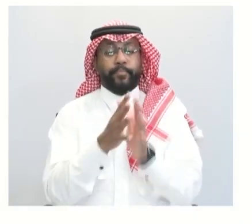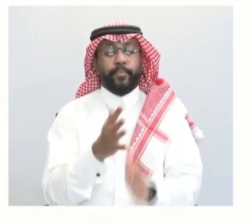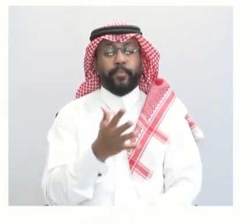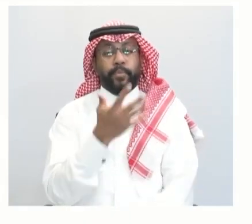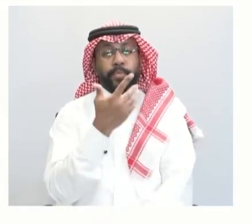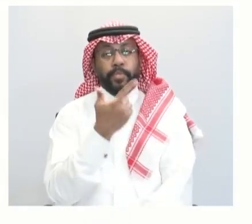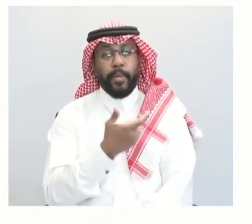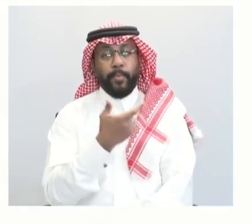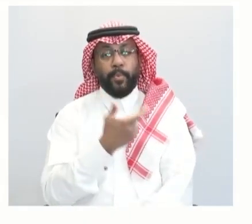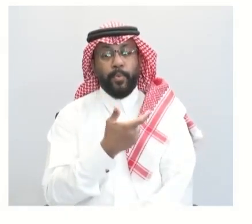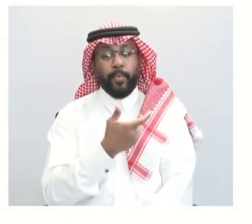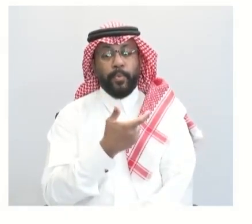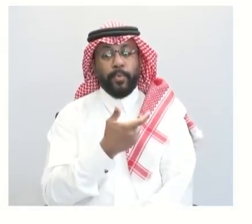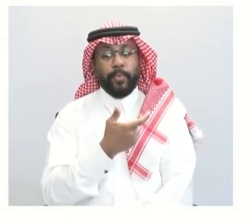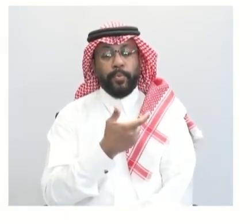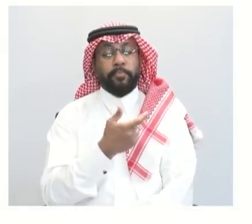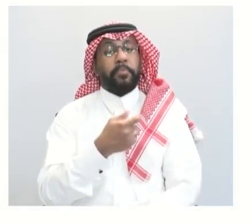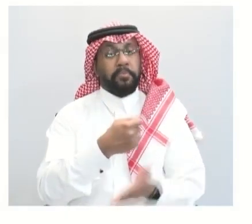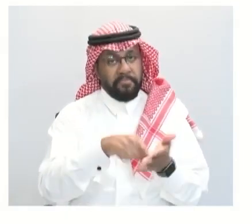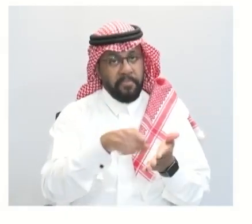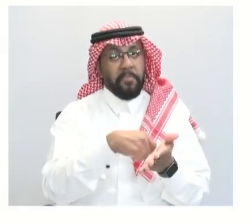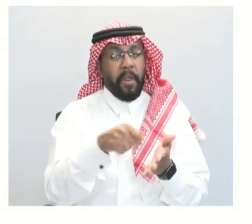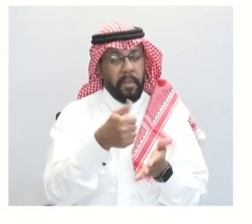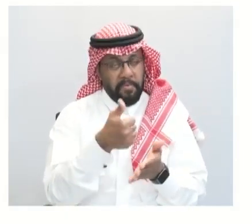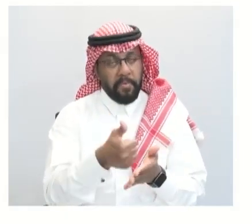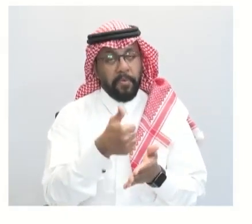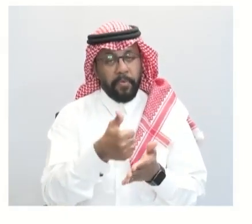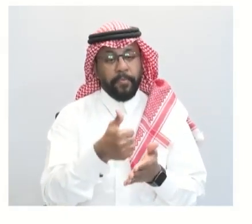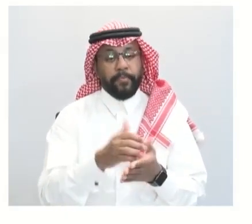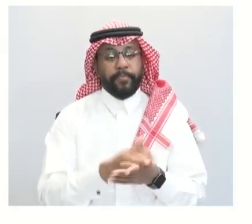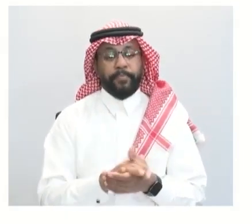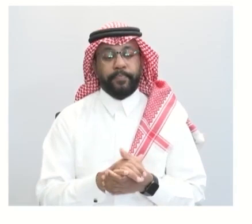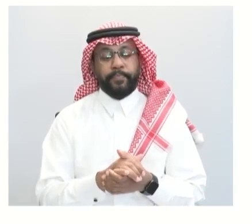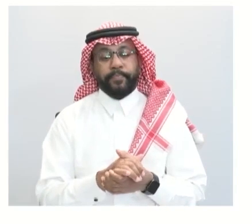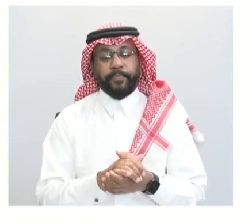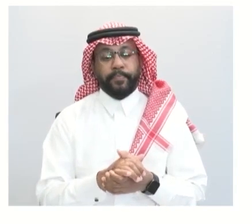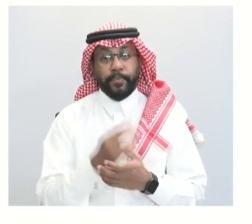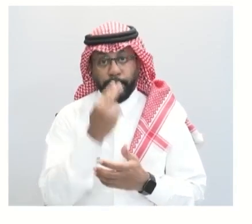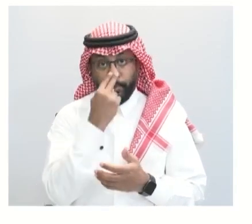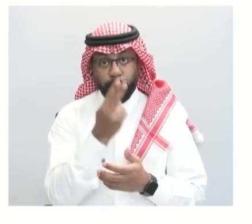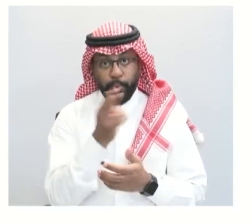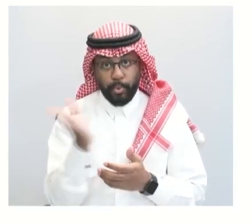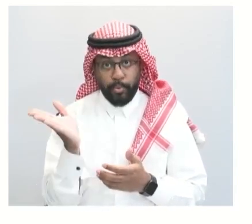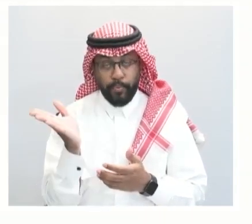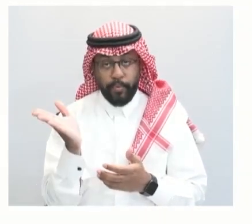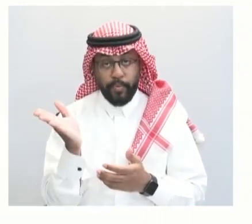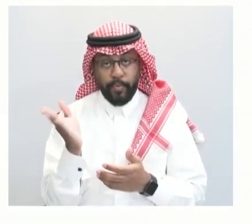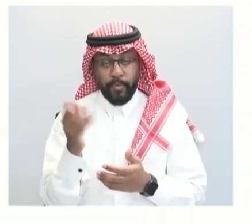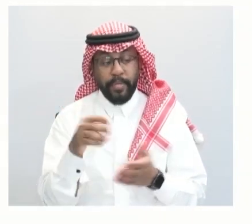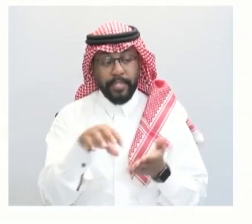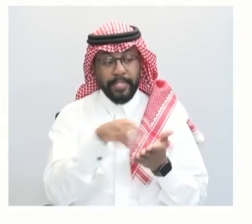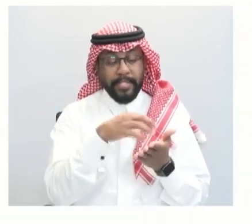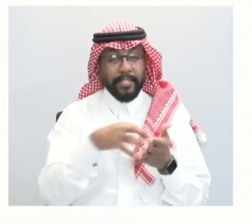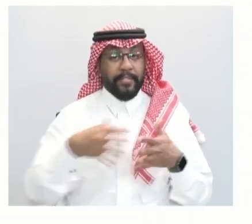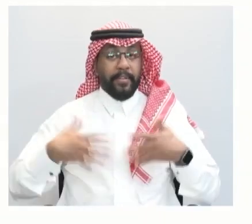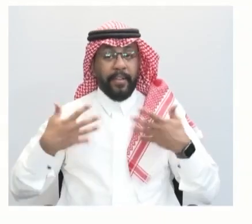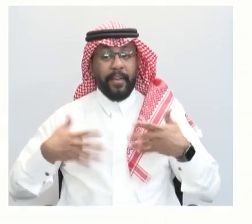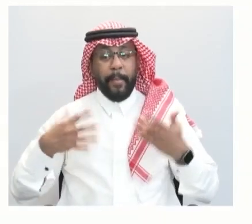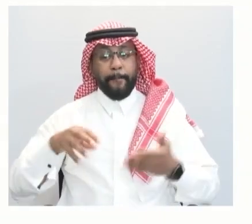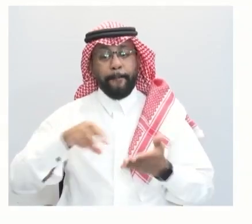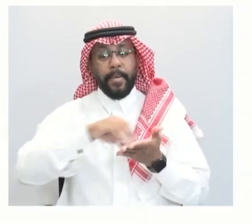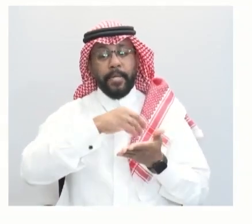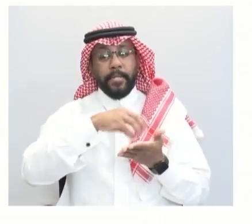هي ماذا 70 ريال هنا الانظر الى شيء المبين امامنا في الصوره